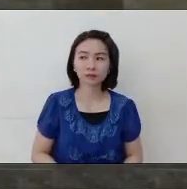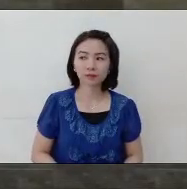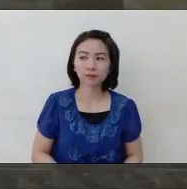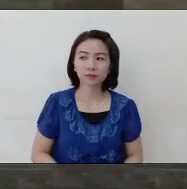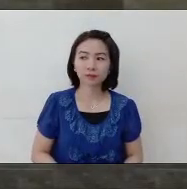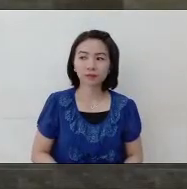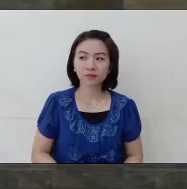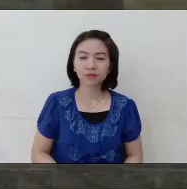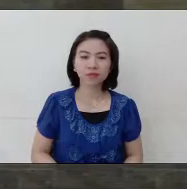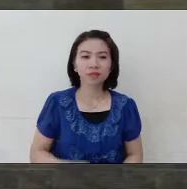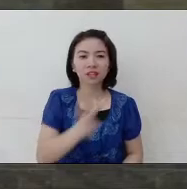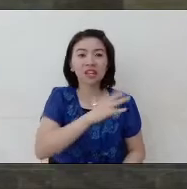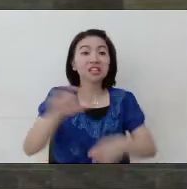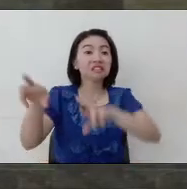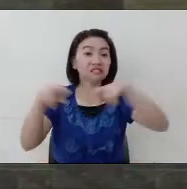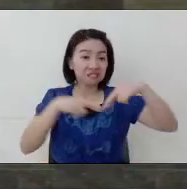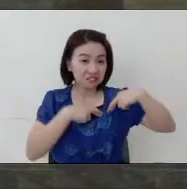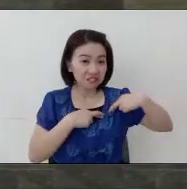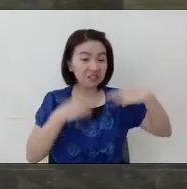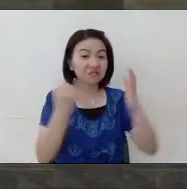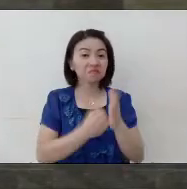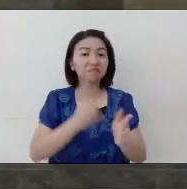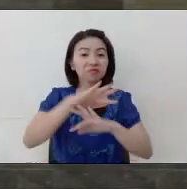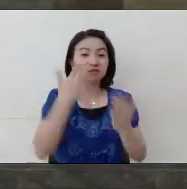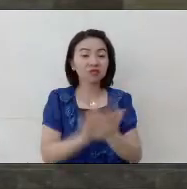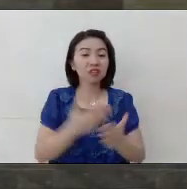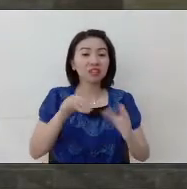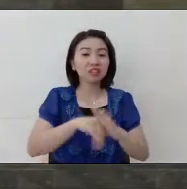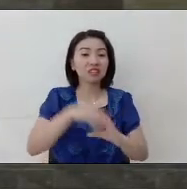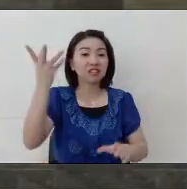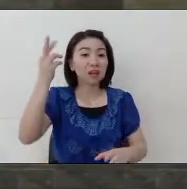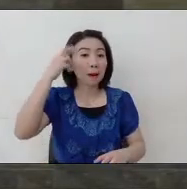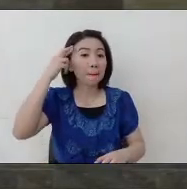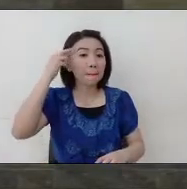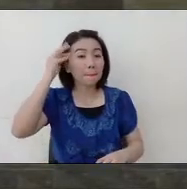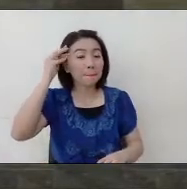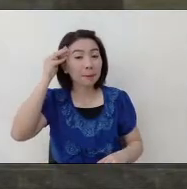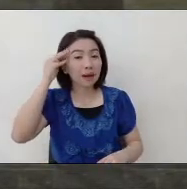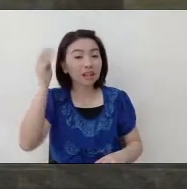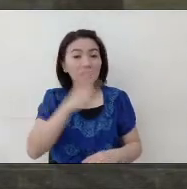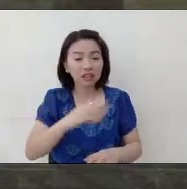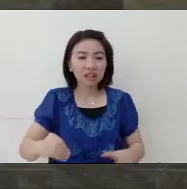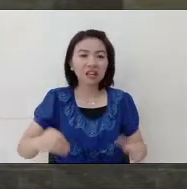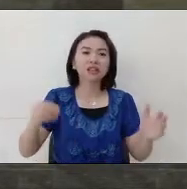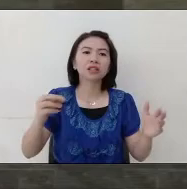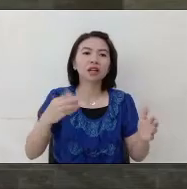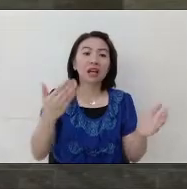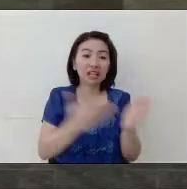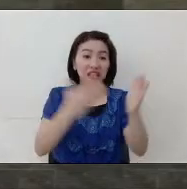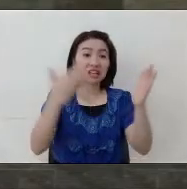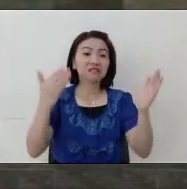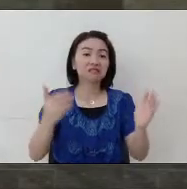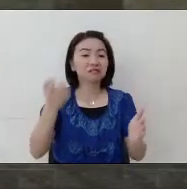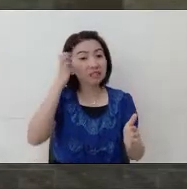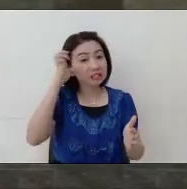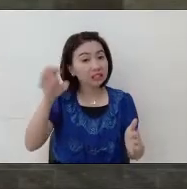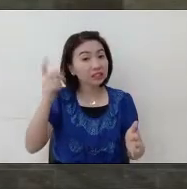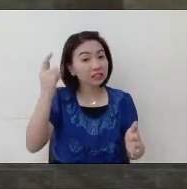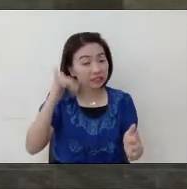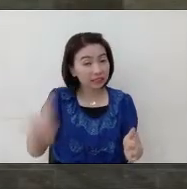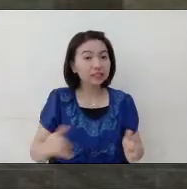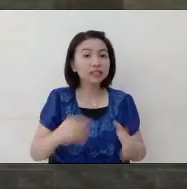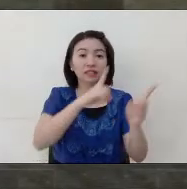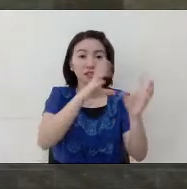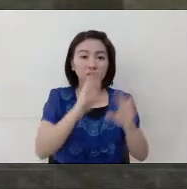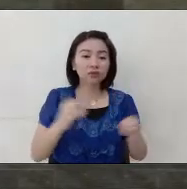sa kanyang isipan uli. At yun din uli ang gagawin, kapatid, sa loob ng pamilya. And